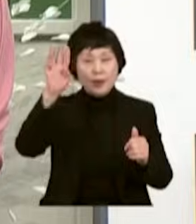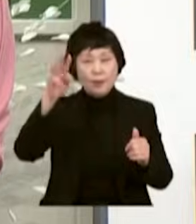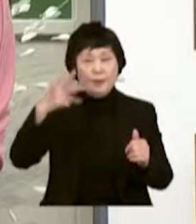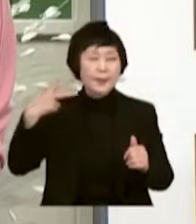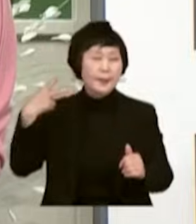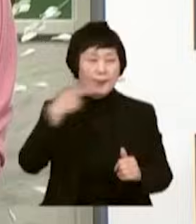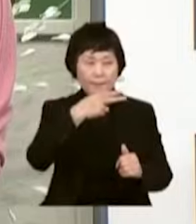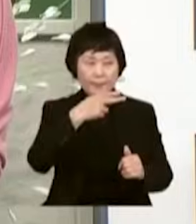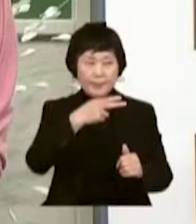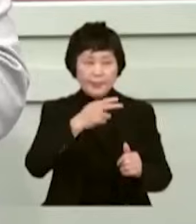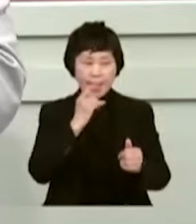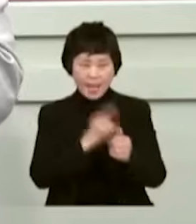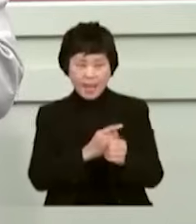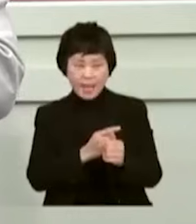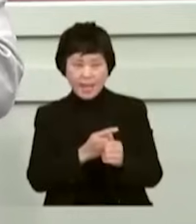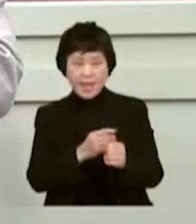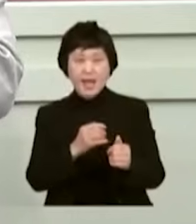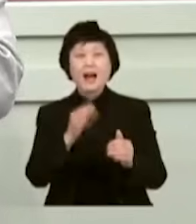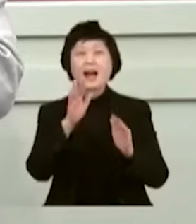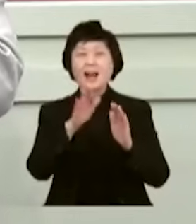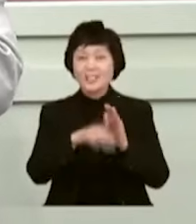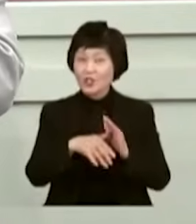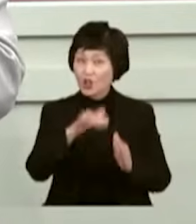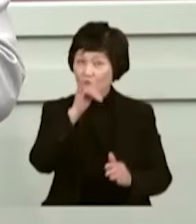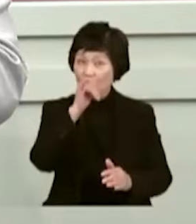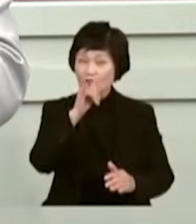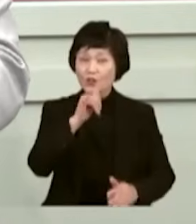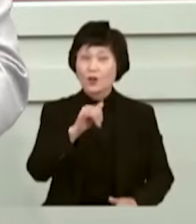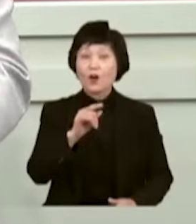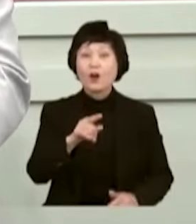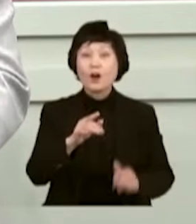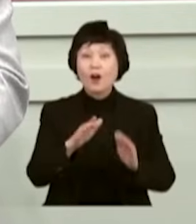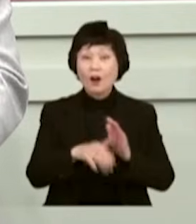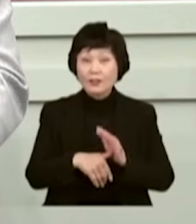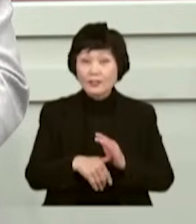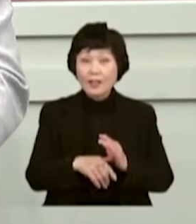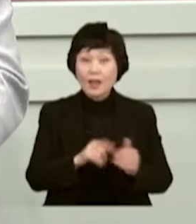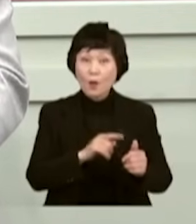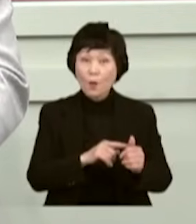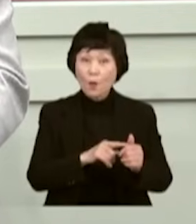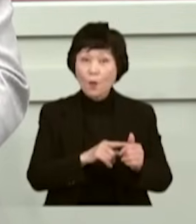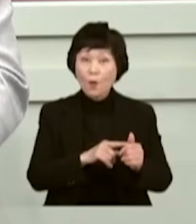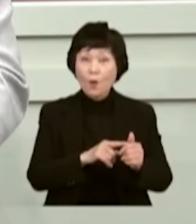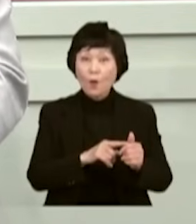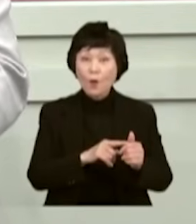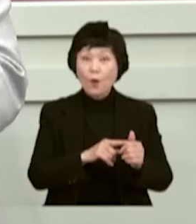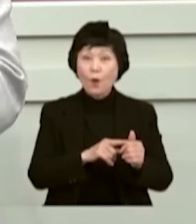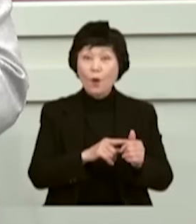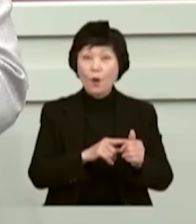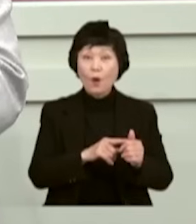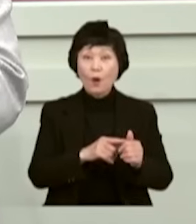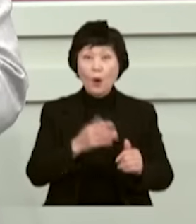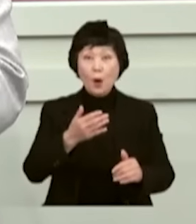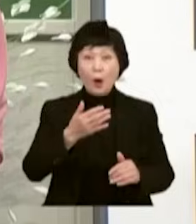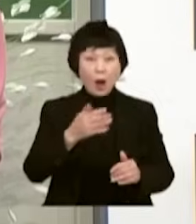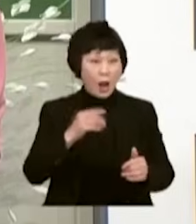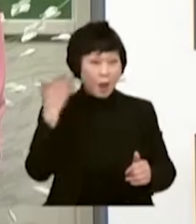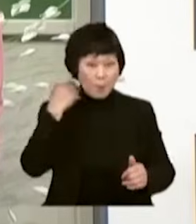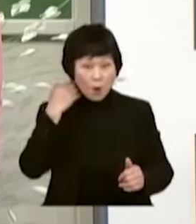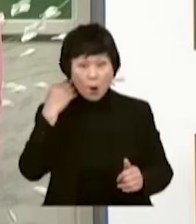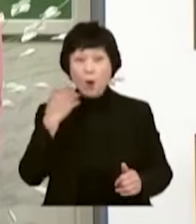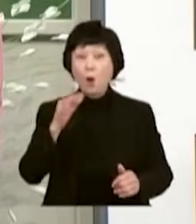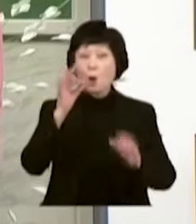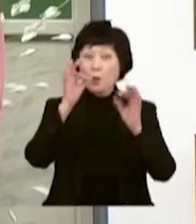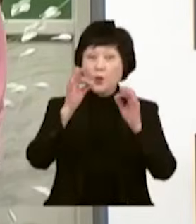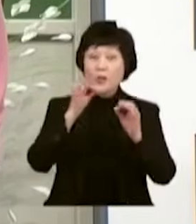먹게요. 그때 돈을 감춰놨어요. 그래서 금식 안 보여요. 근데 가니까 식당에 줄 서 있더라고. 돈을